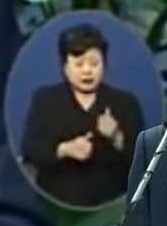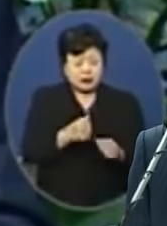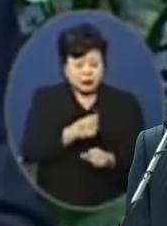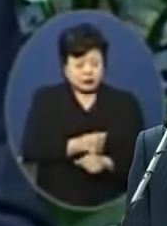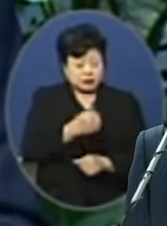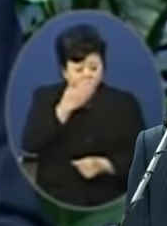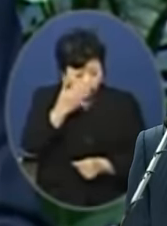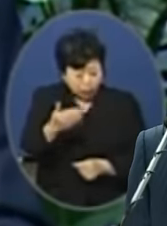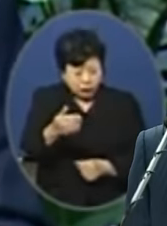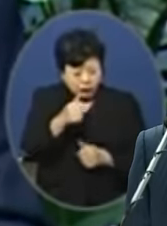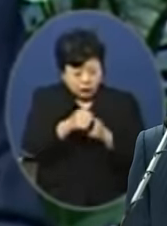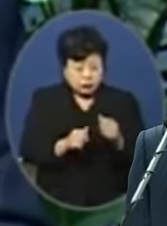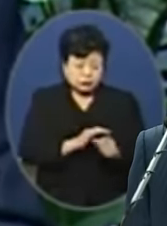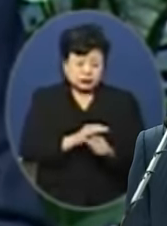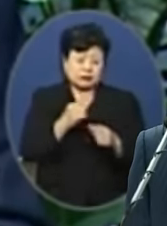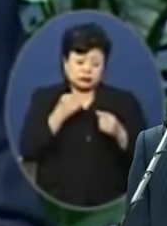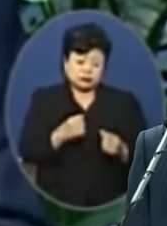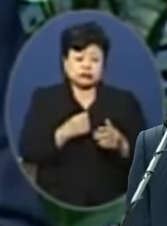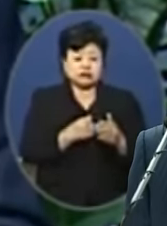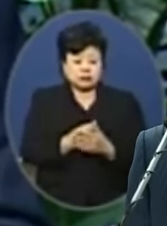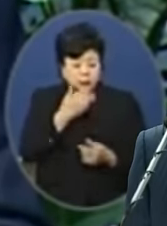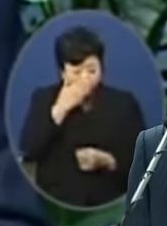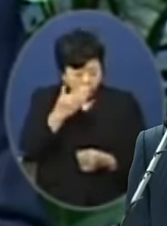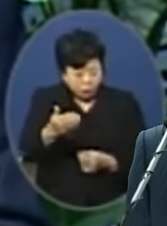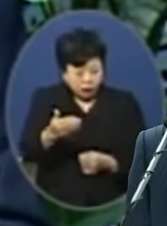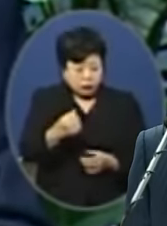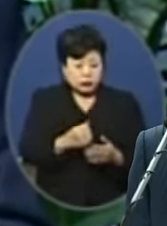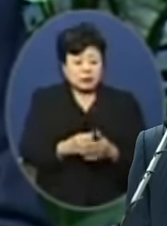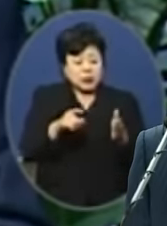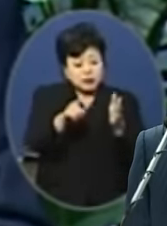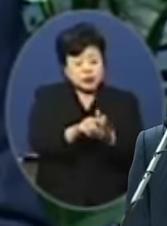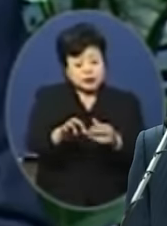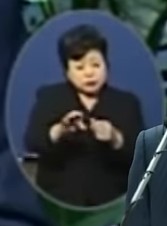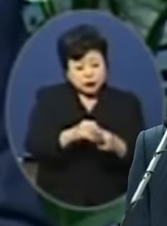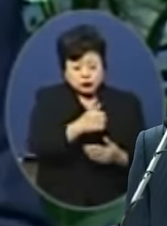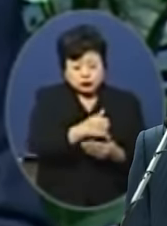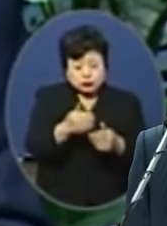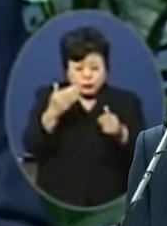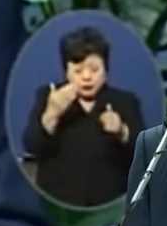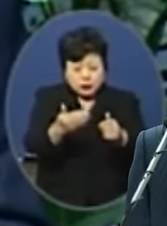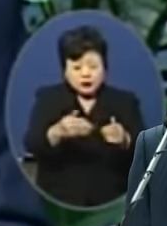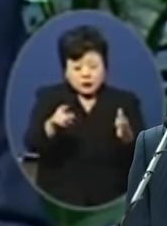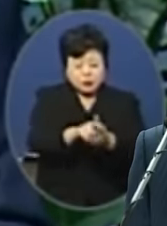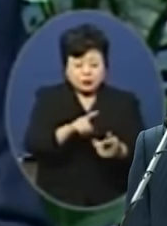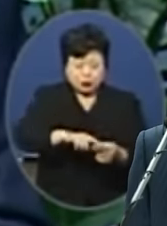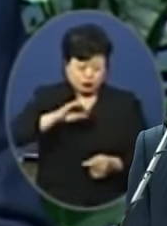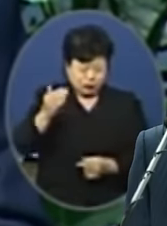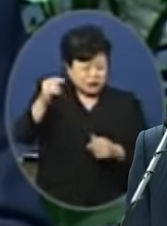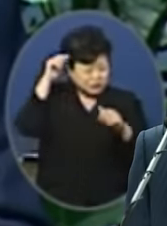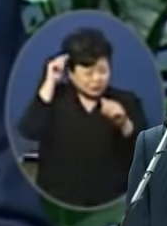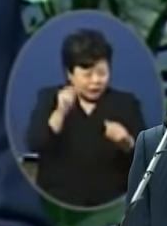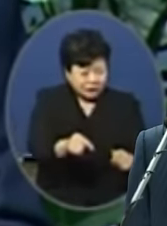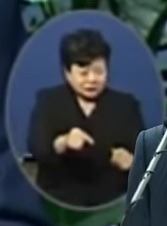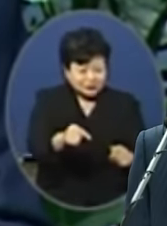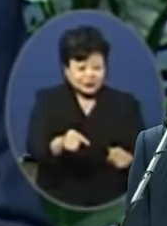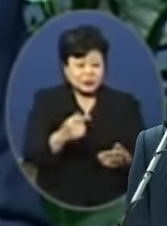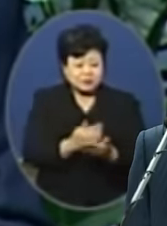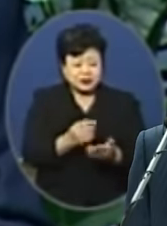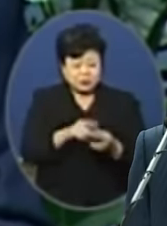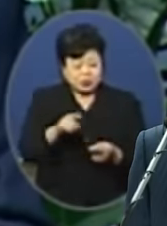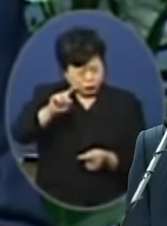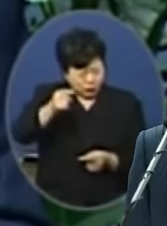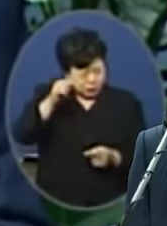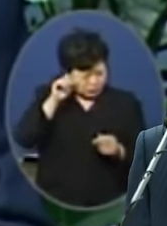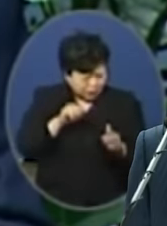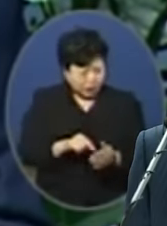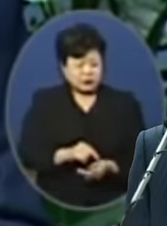하실 수가 있고 하나님이 사랑하고 계시기 때문에 그래서 내가 믿으면 주님께서는 내 믿은 대로 될지어다 내 믿은 대로 될지어다